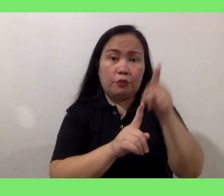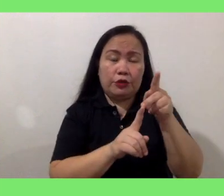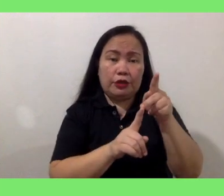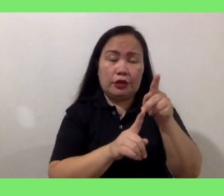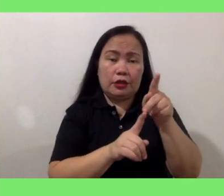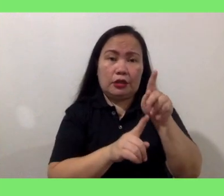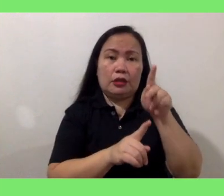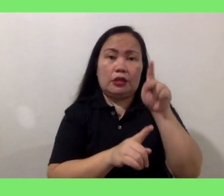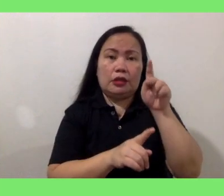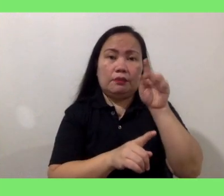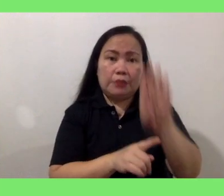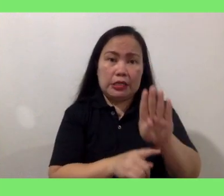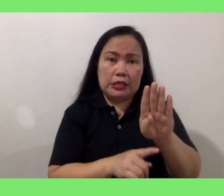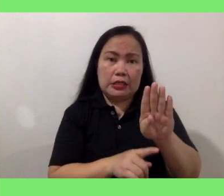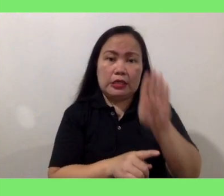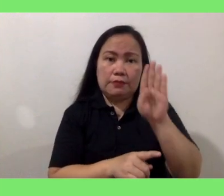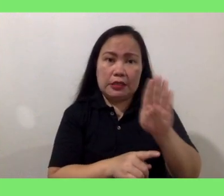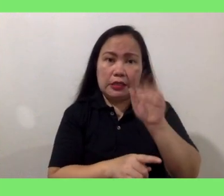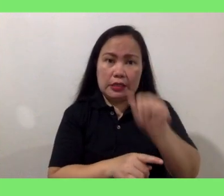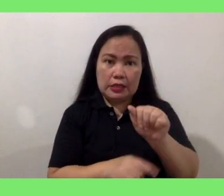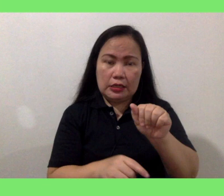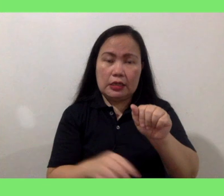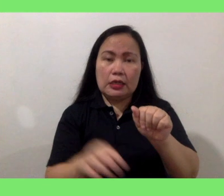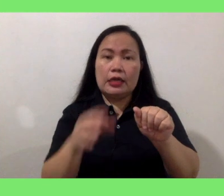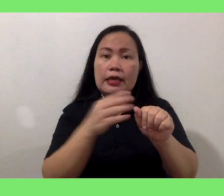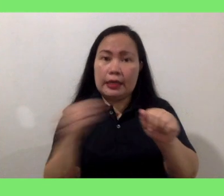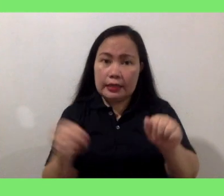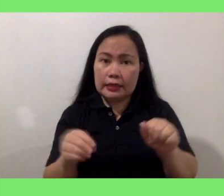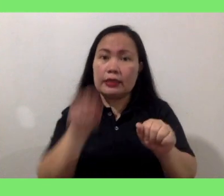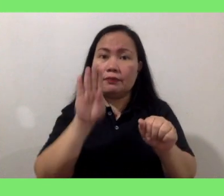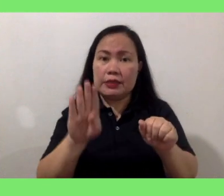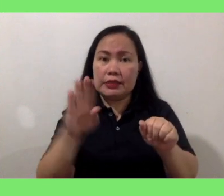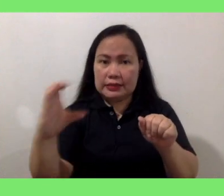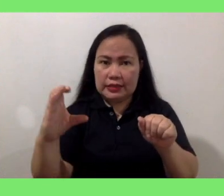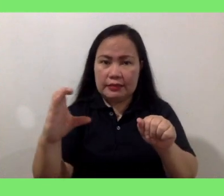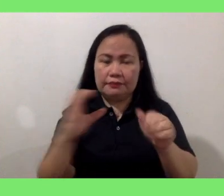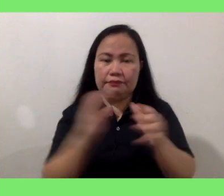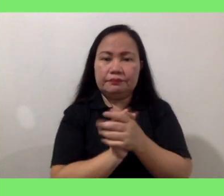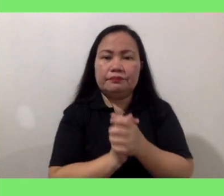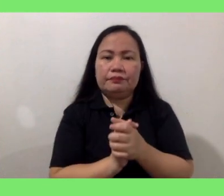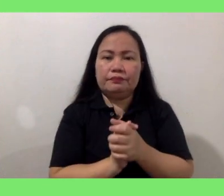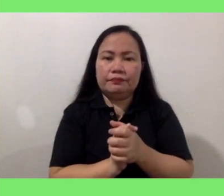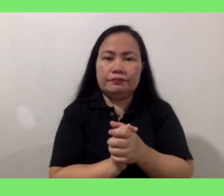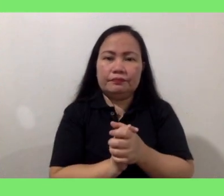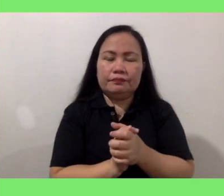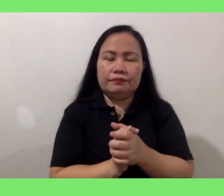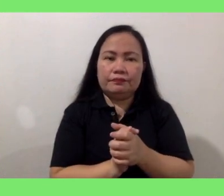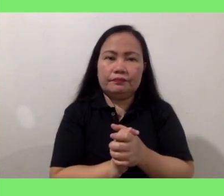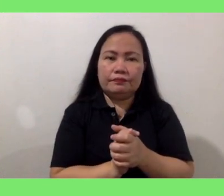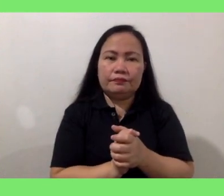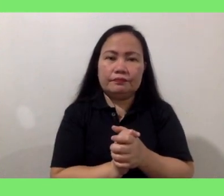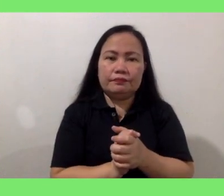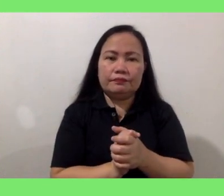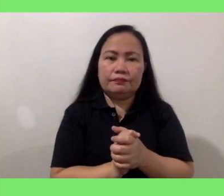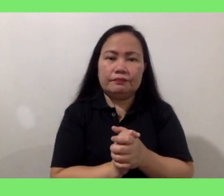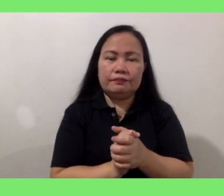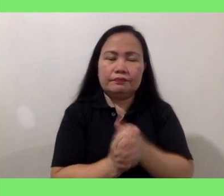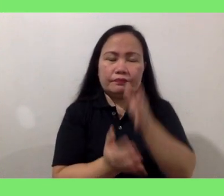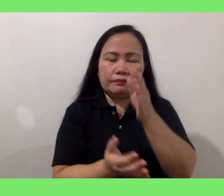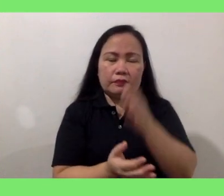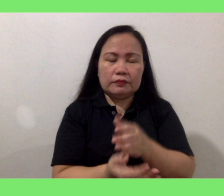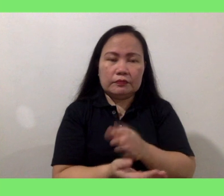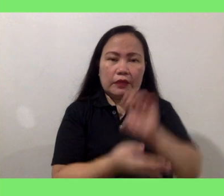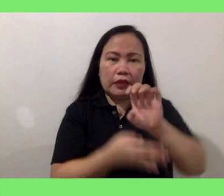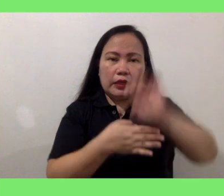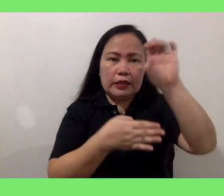C, ito ang endpoint niya ay B. So, wala silang common endpoint. Okay? So, tatandaan na kapag sinabi natin common